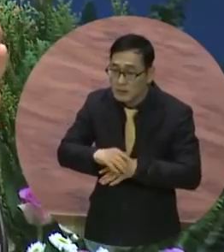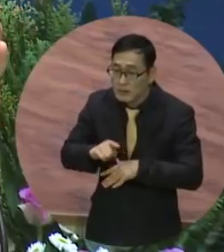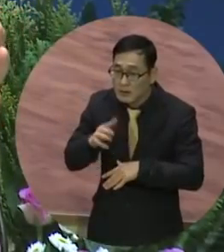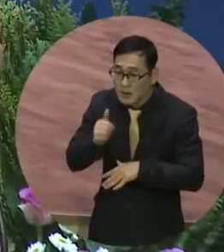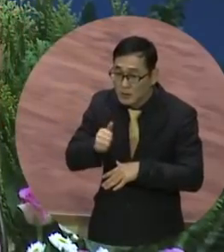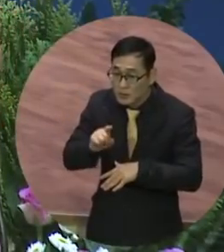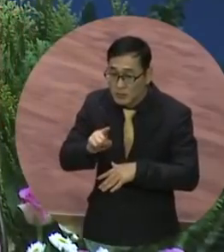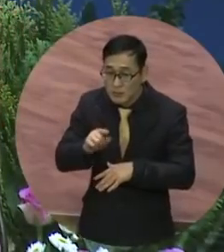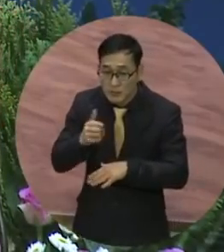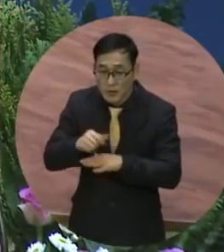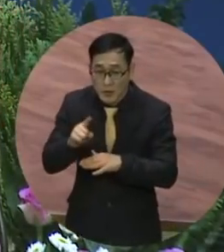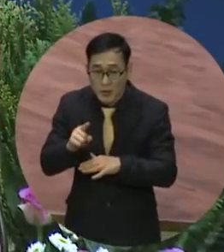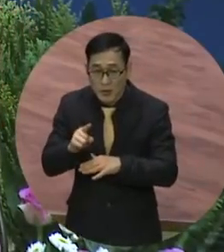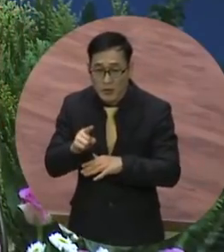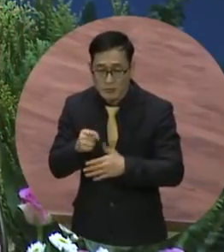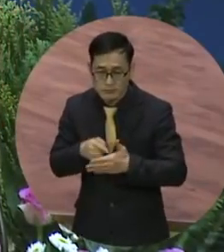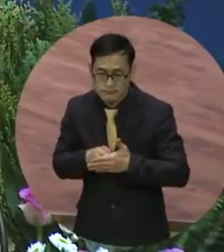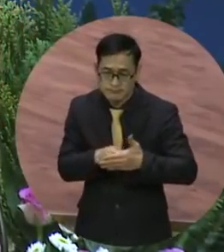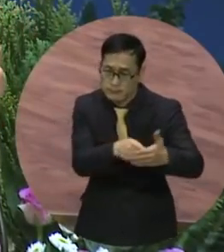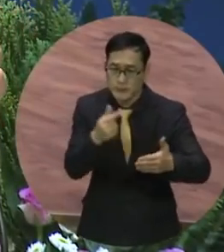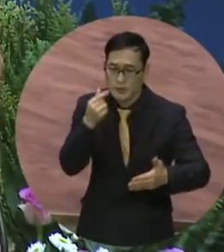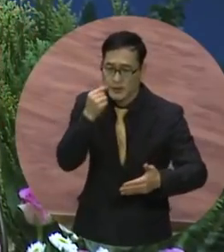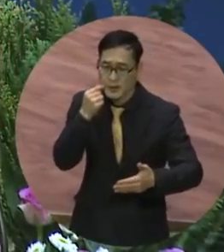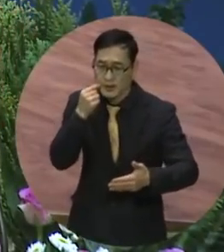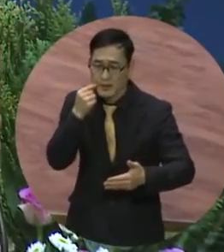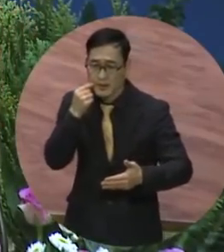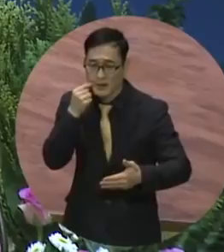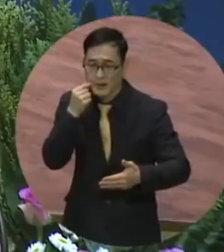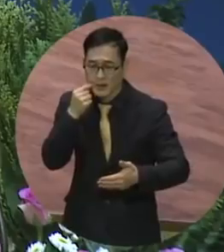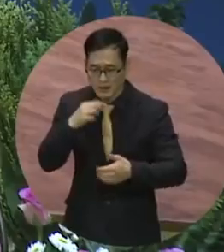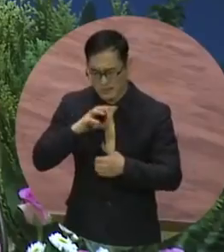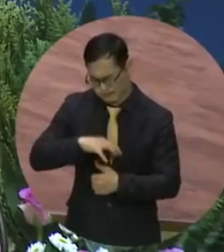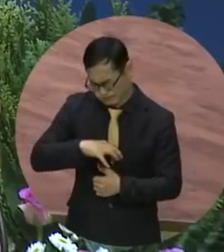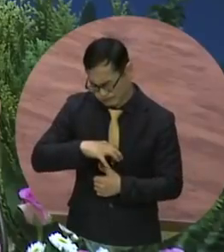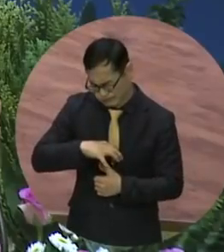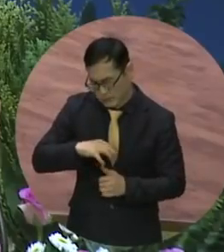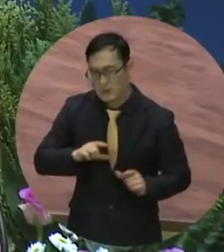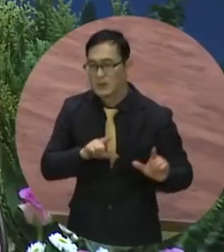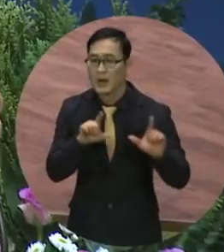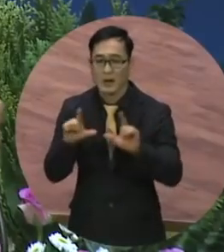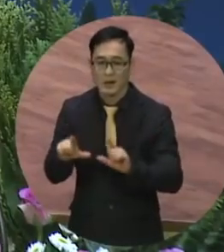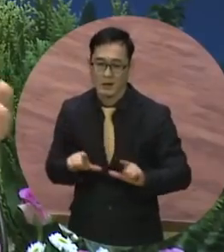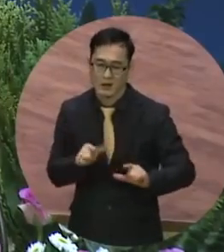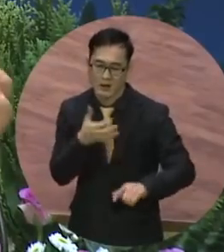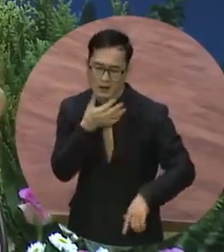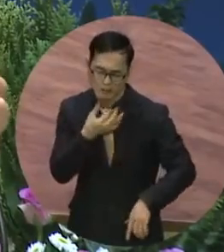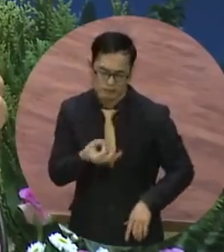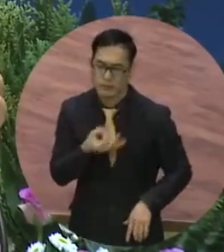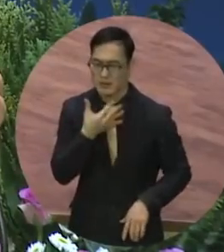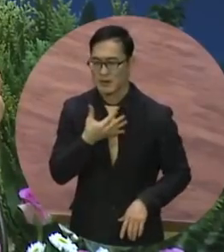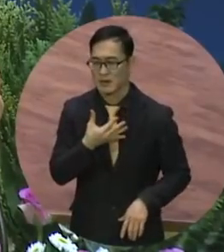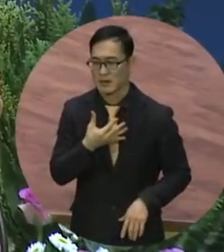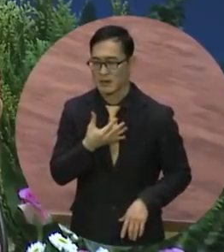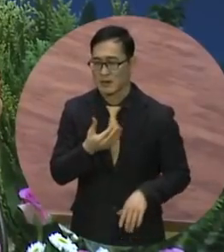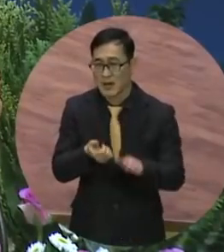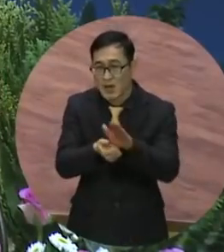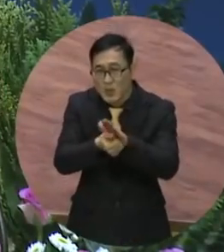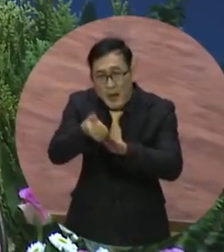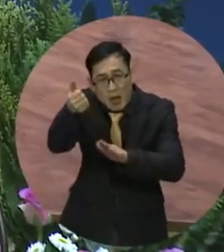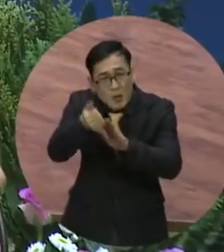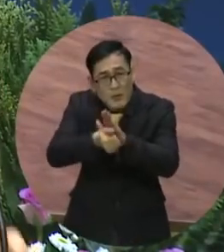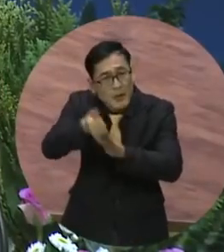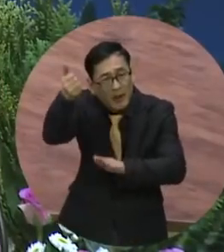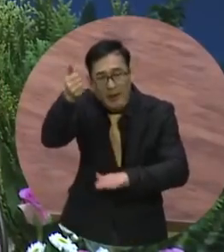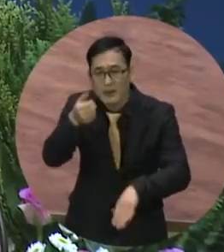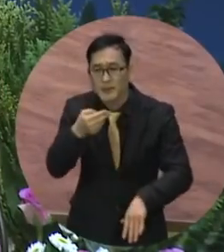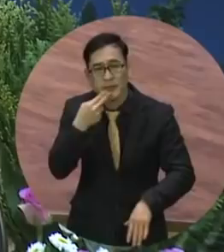고립된 삶을 삽니다. 그 삶은 불행한 삶이에요. 소망이 안 보여.